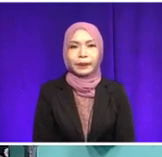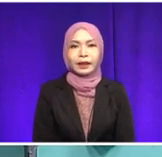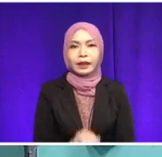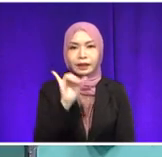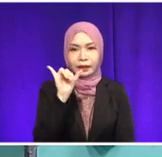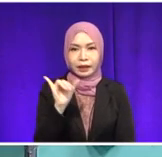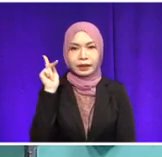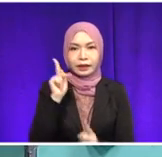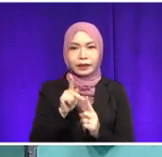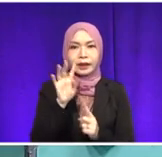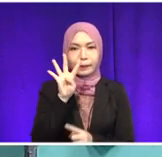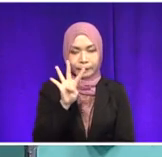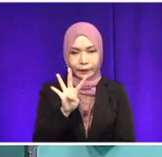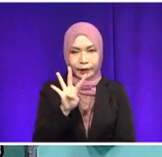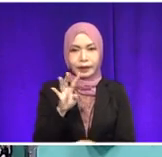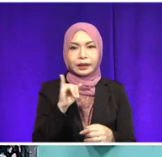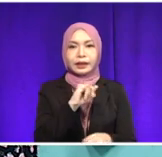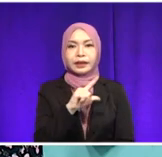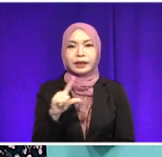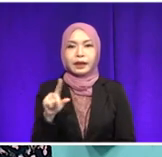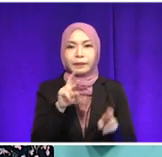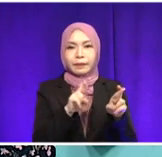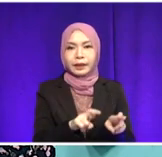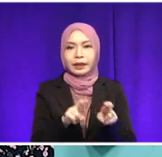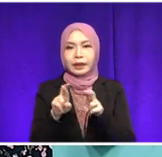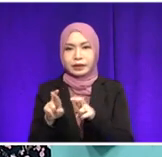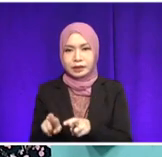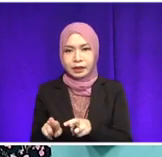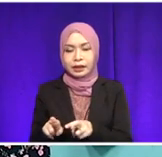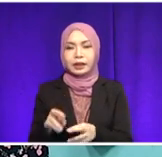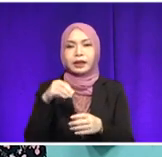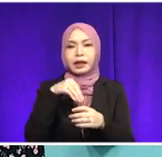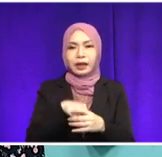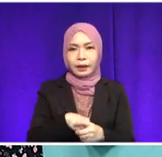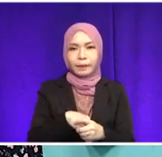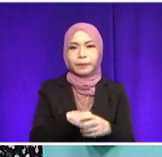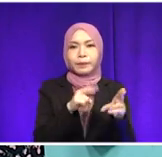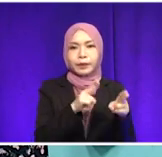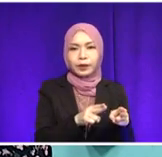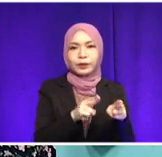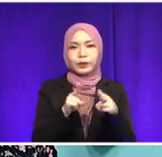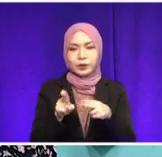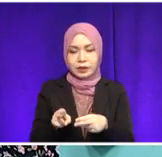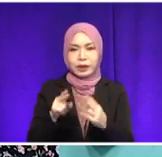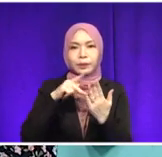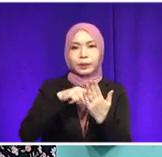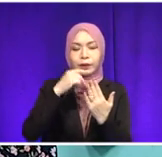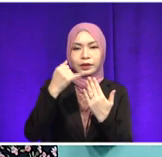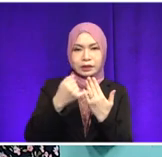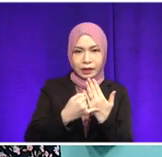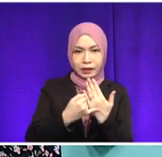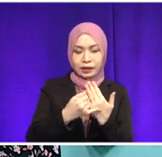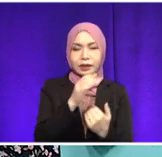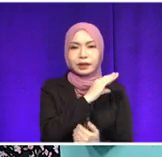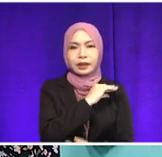perancangan dalam pengurusan Project Oke jadi yang pertama kedua dan ketiga